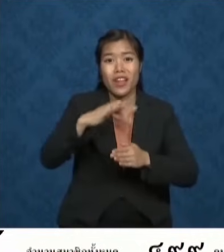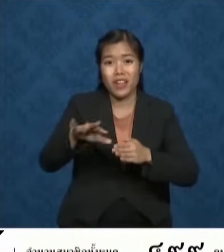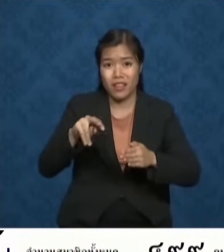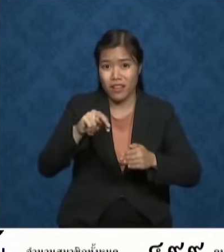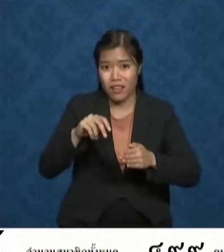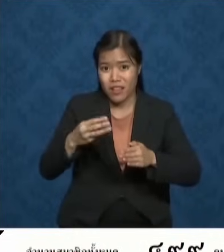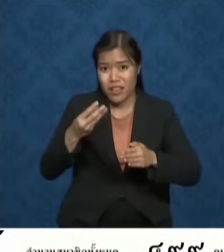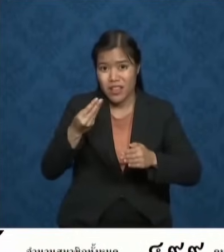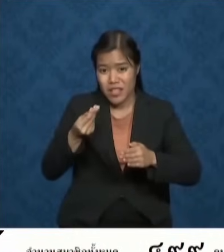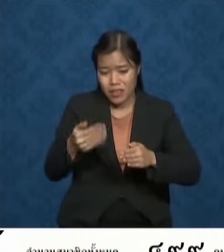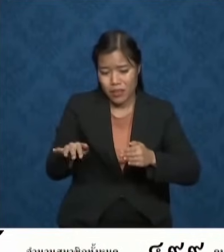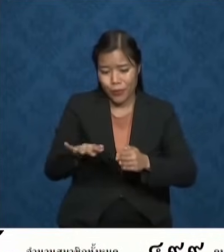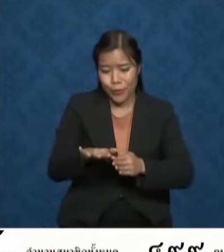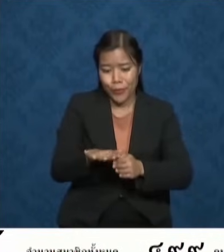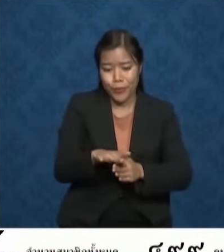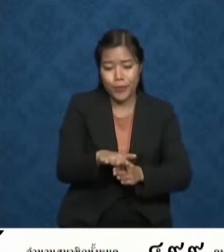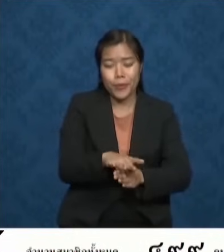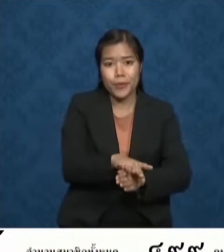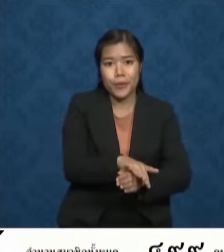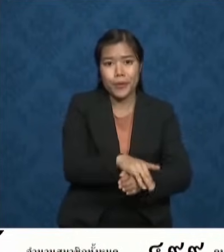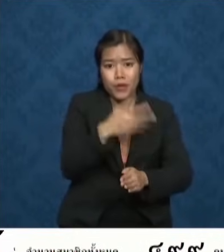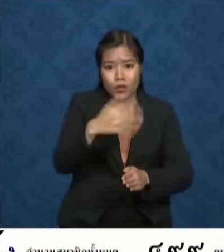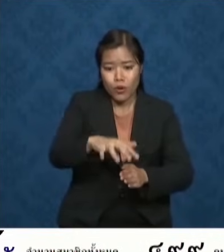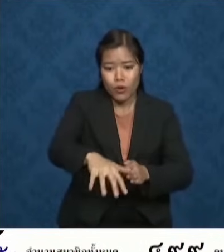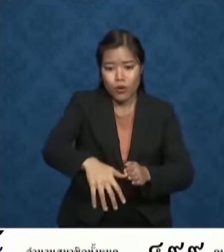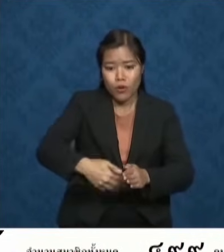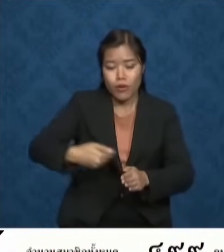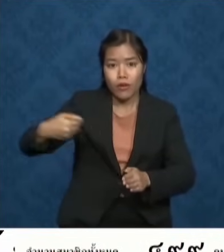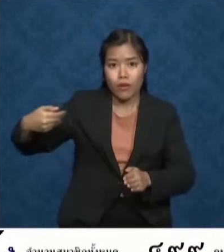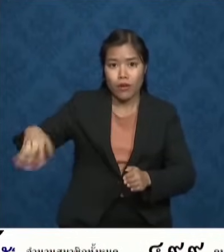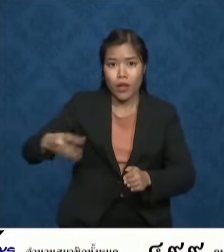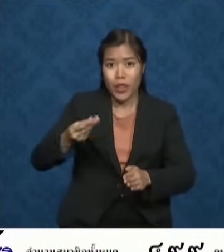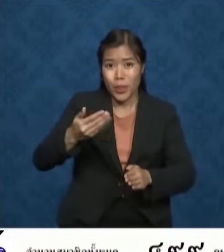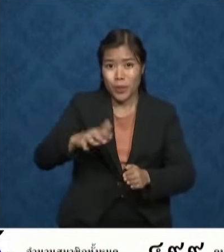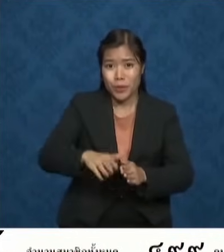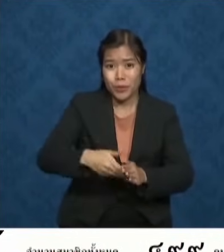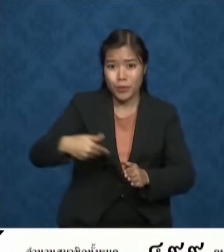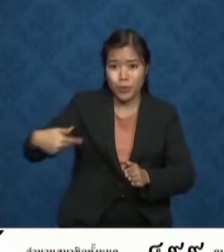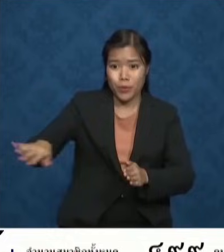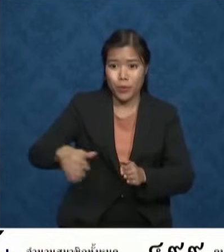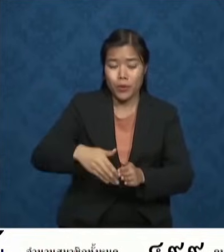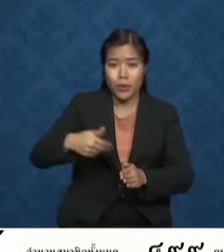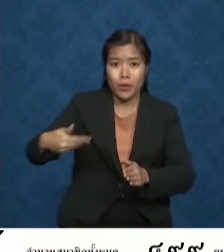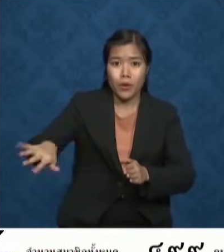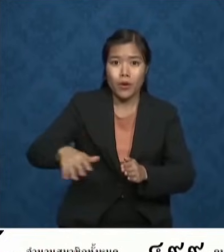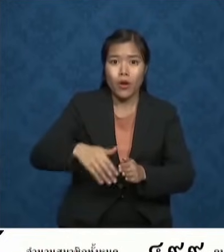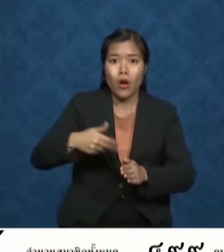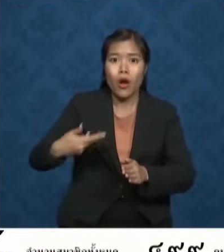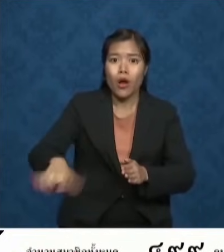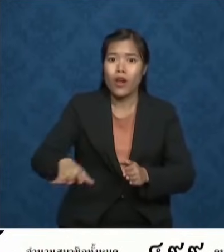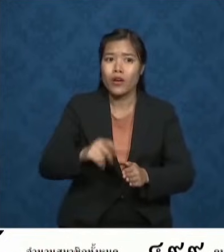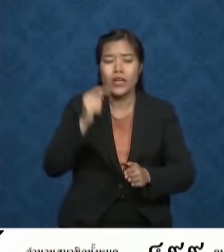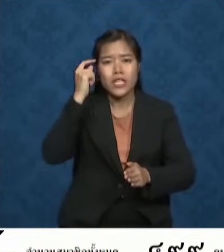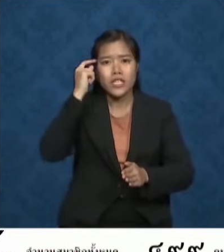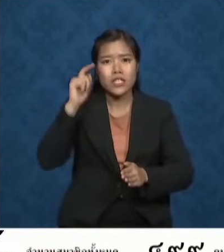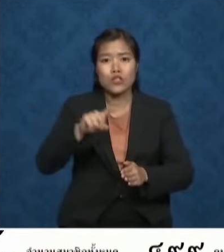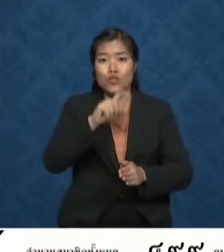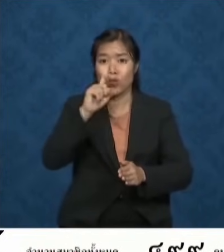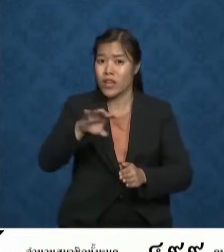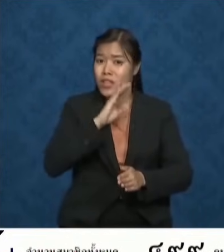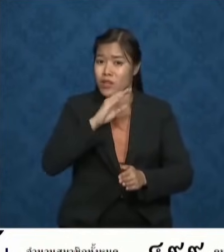มอยู่มันก็จำเป็นที่จะต้องเอาโคลนออกการเอาโคลนออกท่านก็ไปติดใจว่าเป็นการทำลายหลักฐานไม่